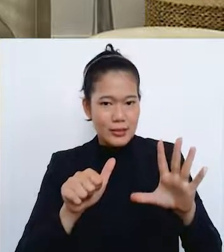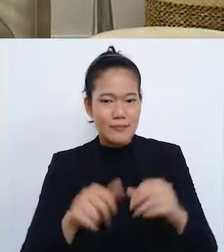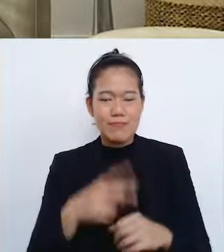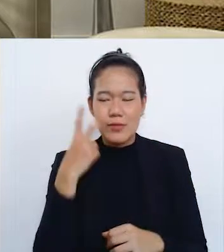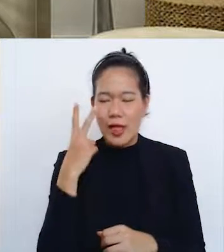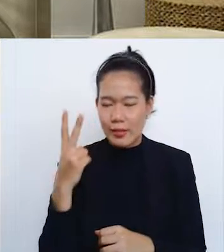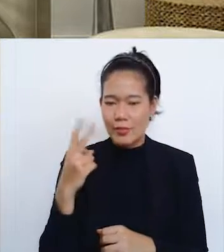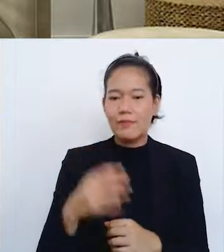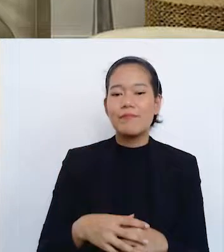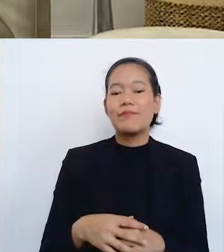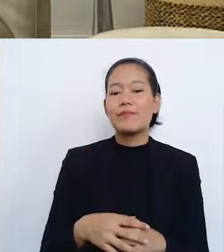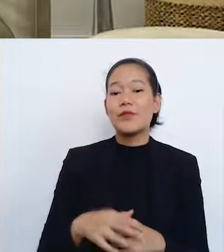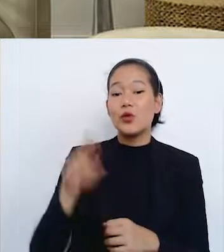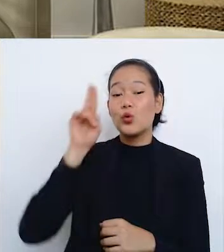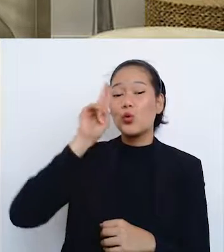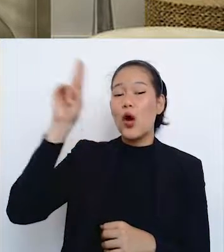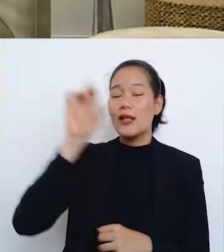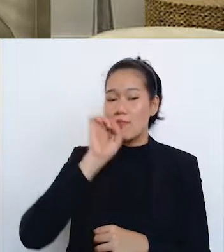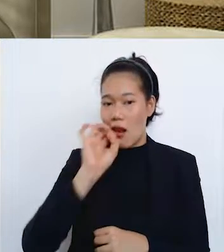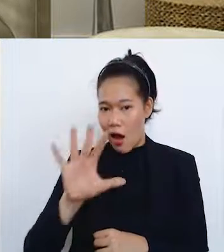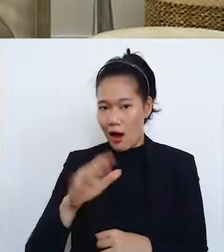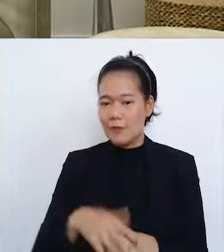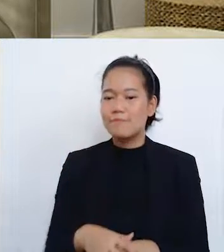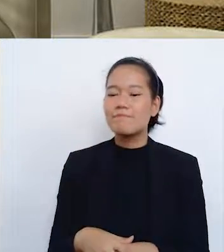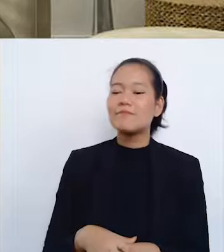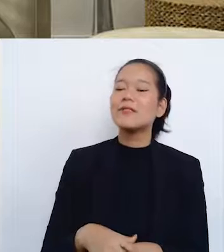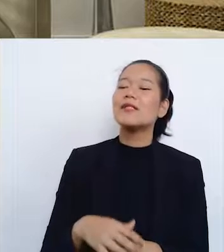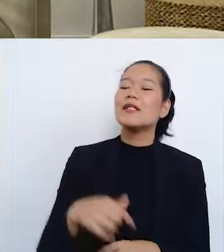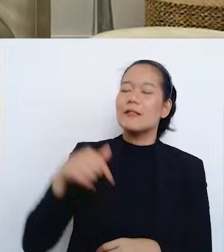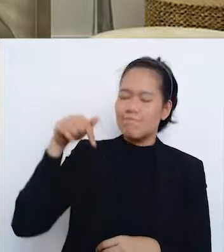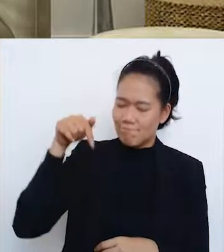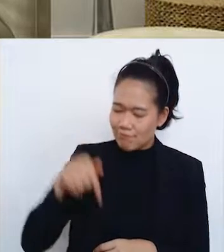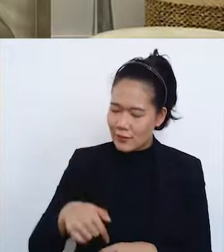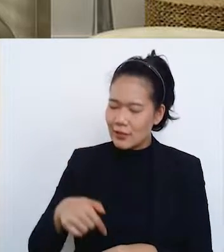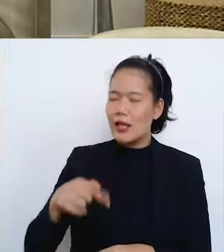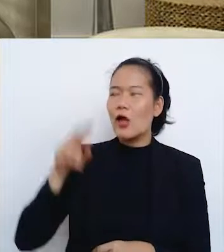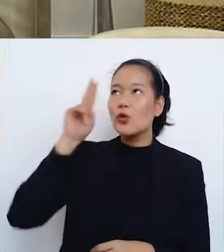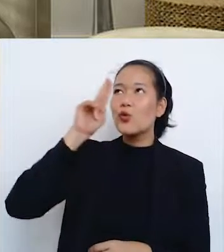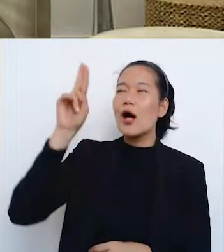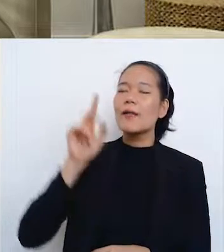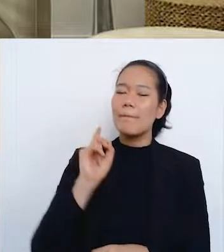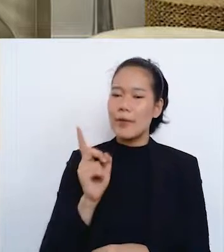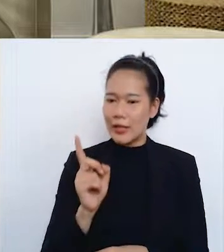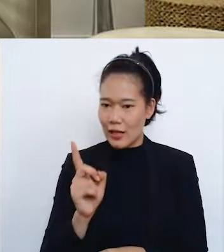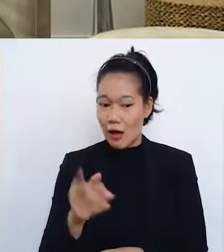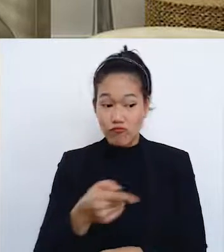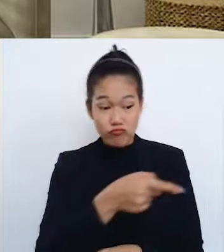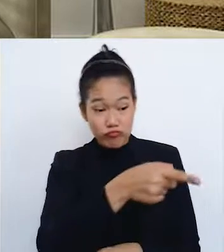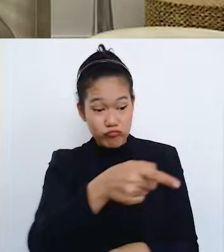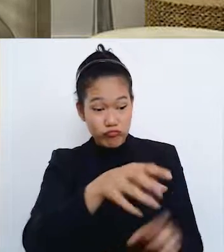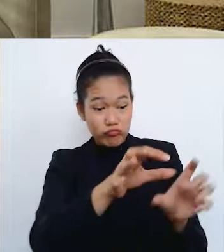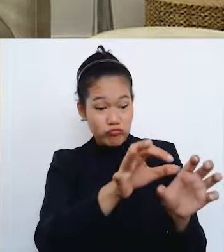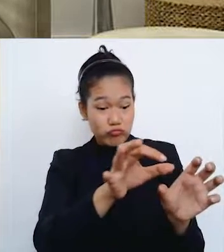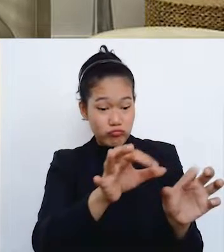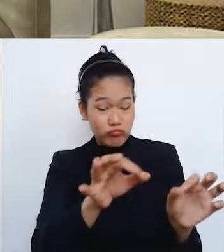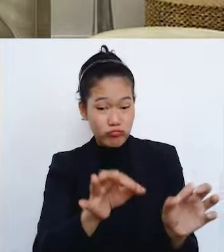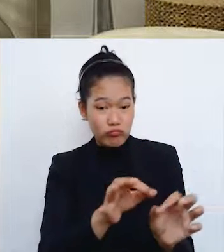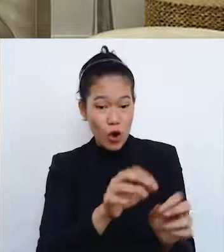ke-16. Tuhan mengatakan, beginilah perintah Tuhan. Pungutlah